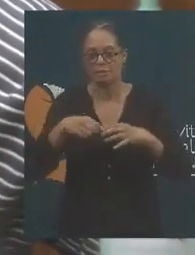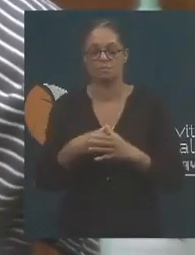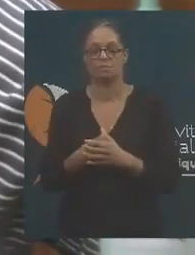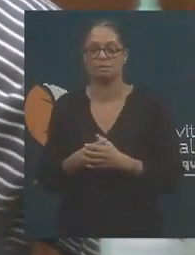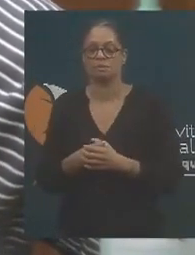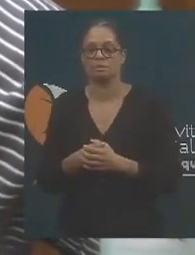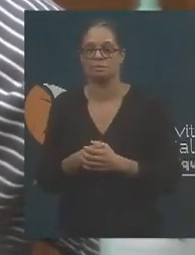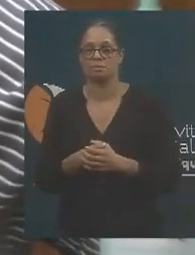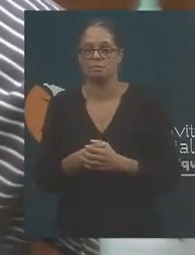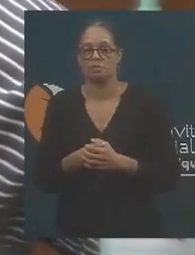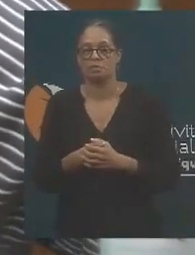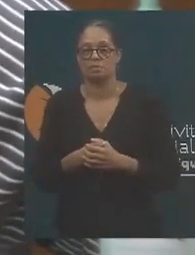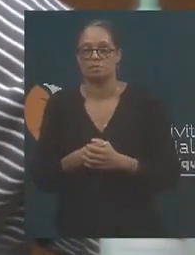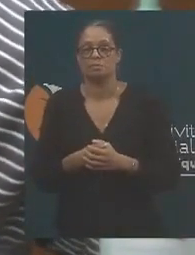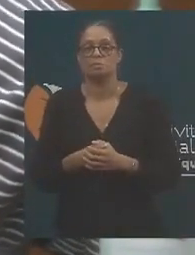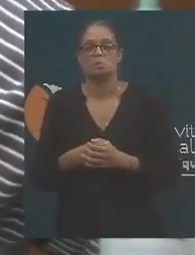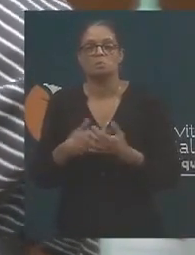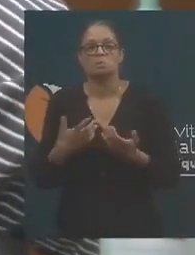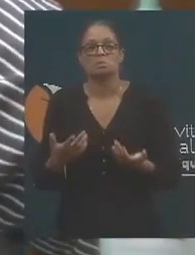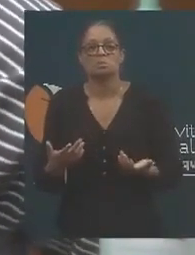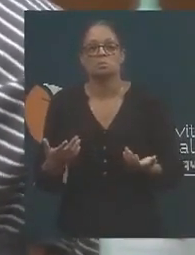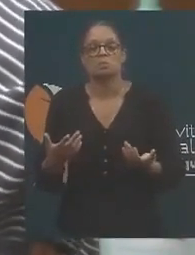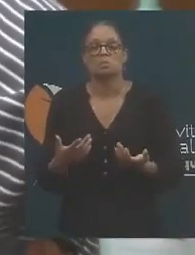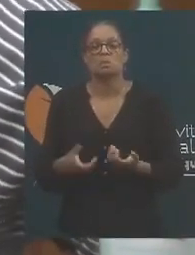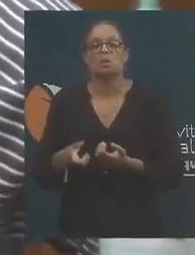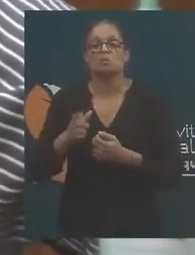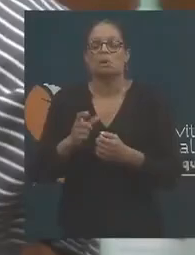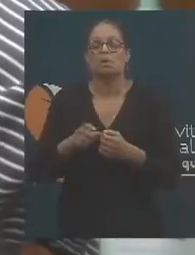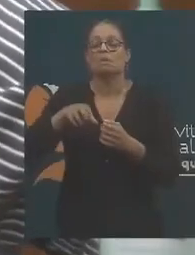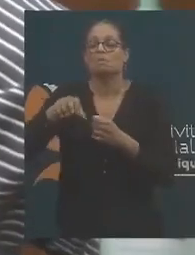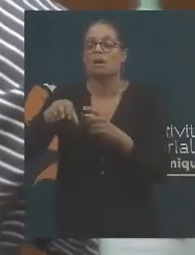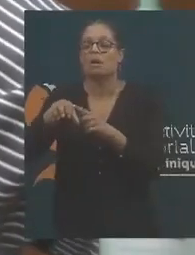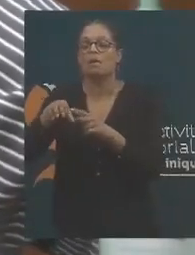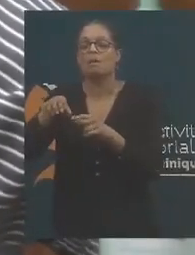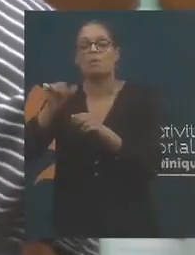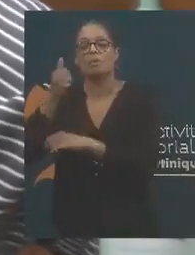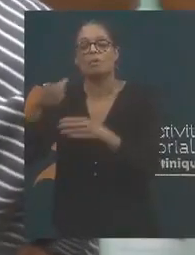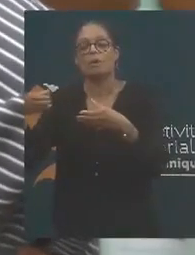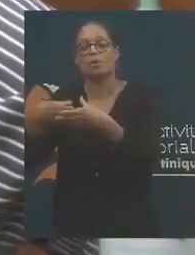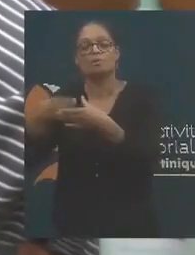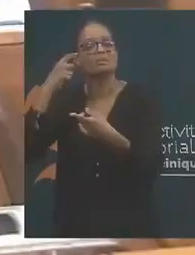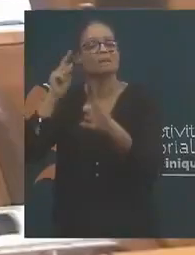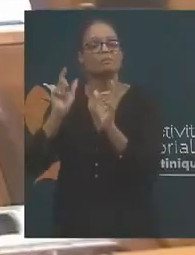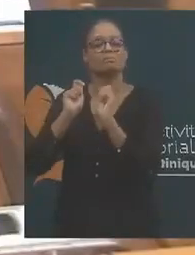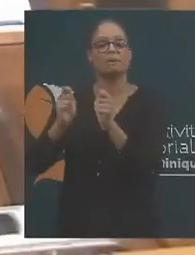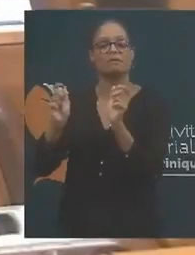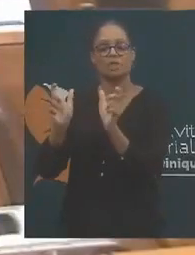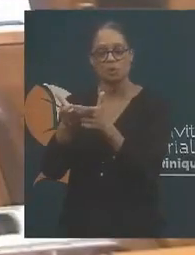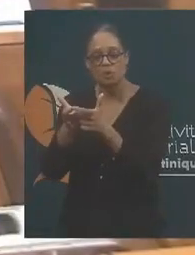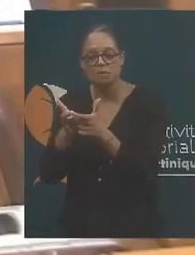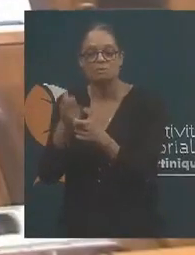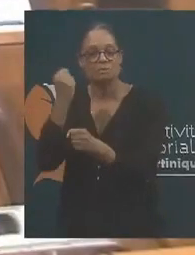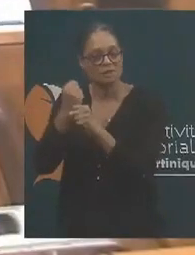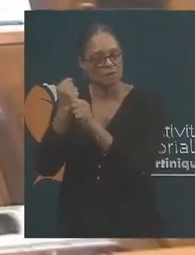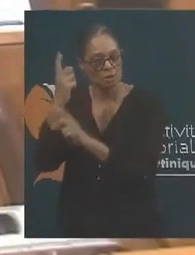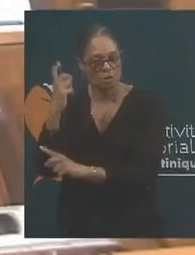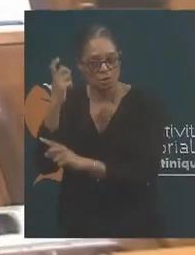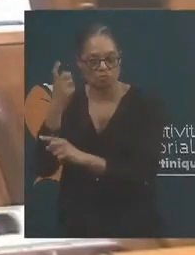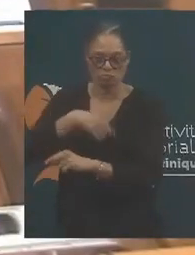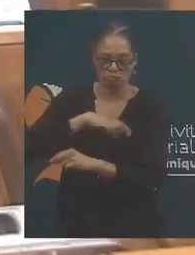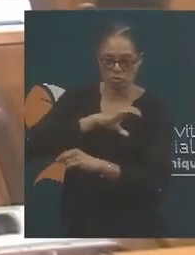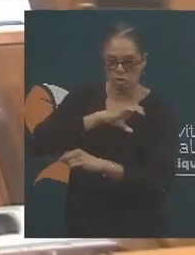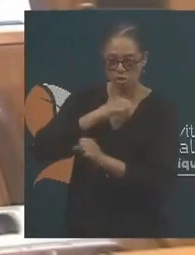rapport, et puis finalement, le premier groupe dit diagnostic s'est mis au travail. Nous avons essayé de faire un travail